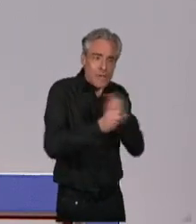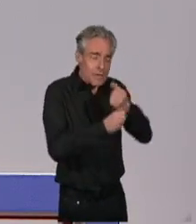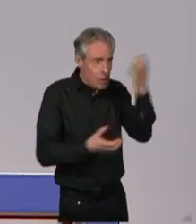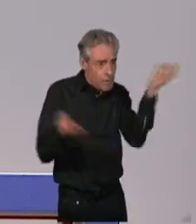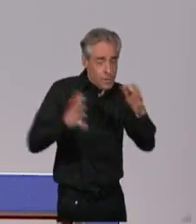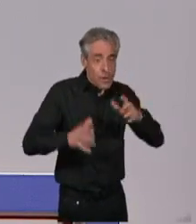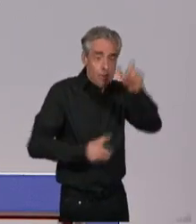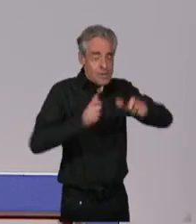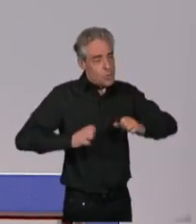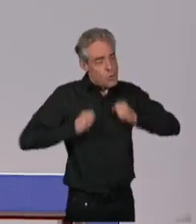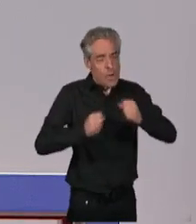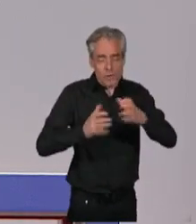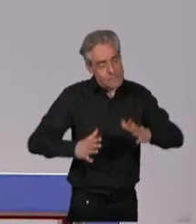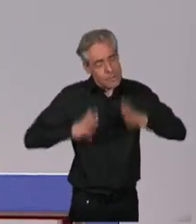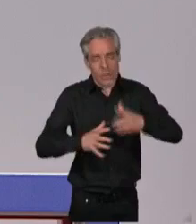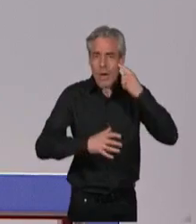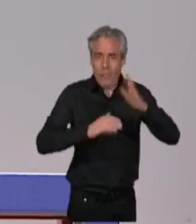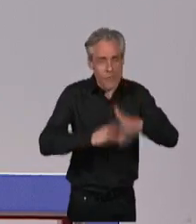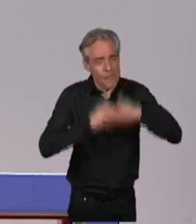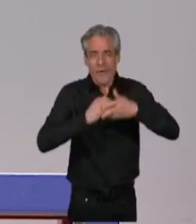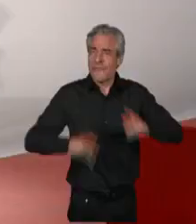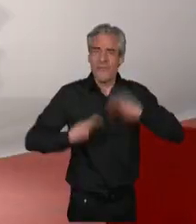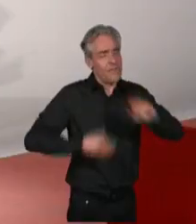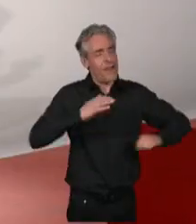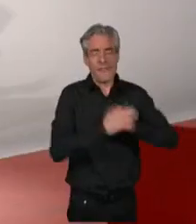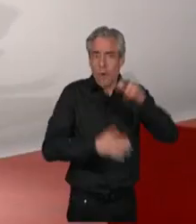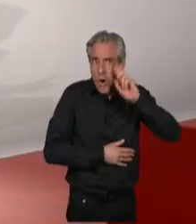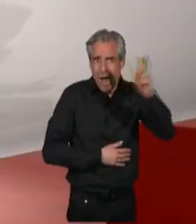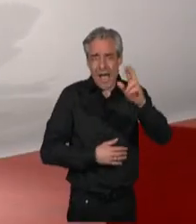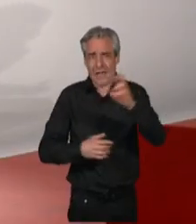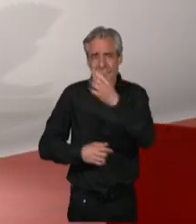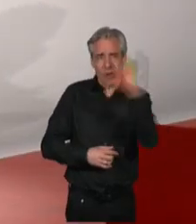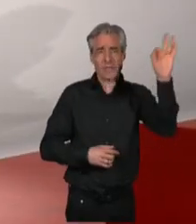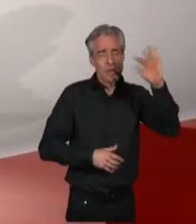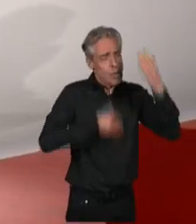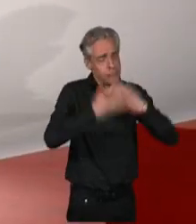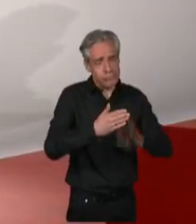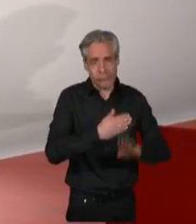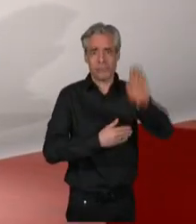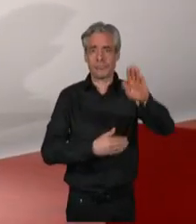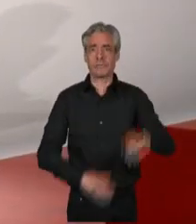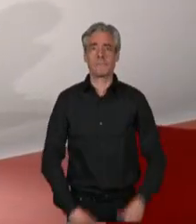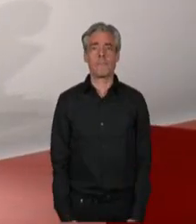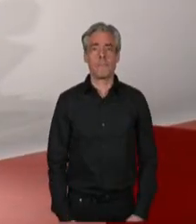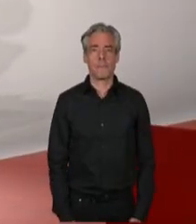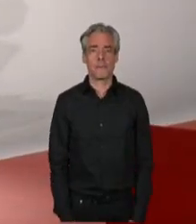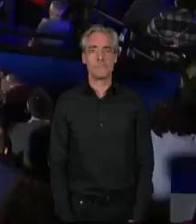aux courageux qui s'engagent pour vivre à fond leur rêve français.